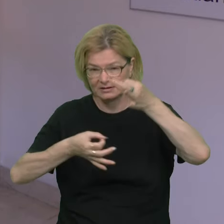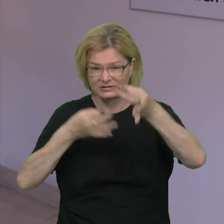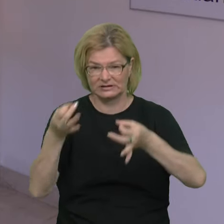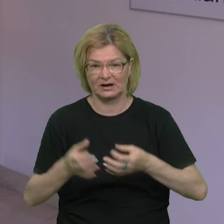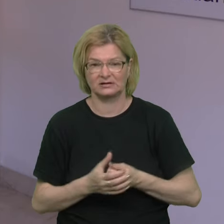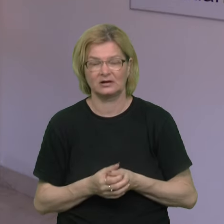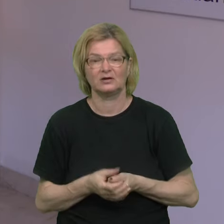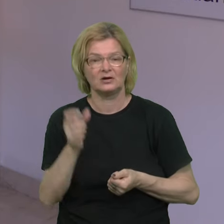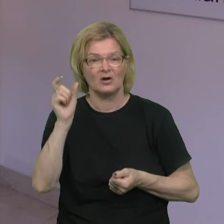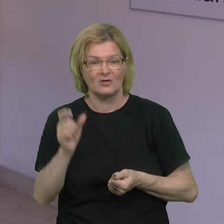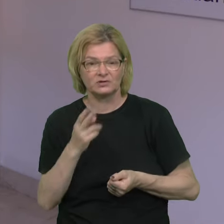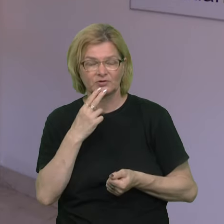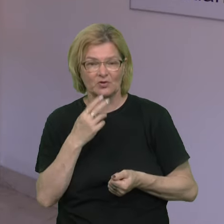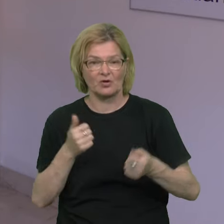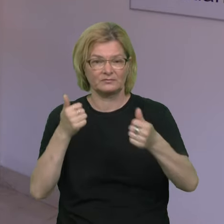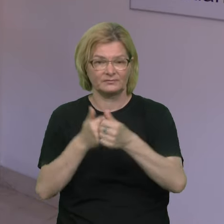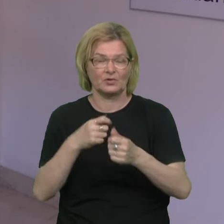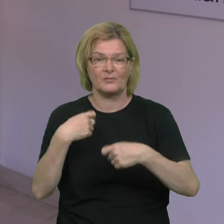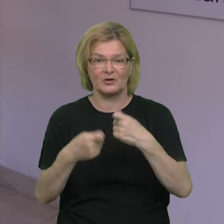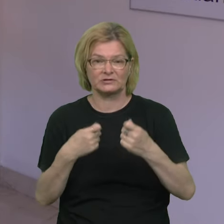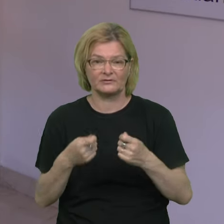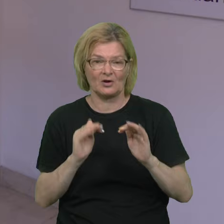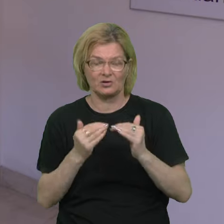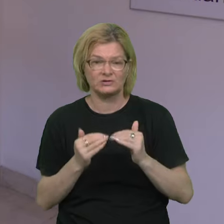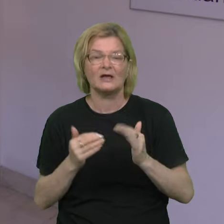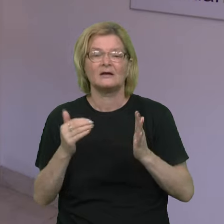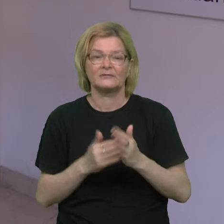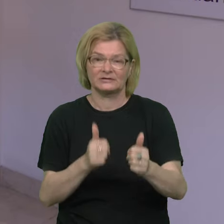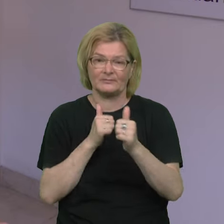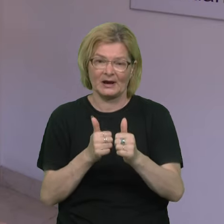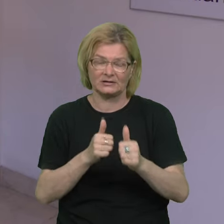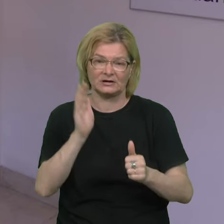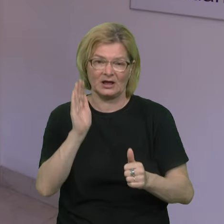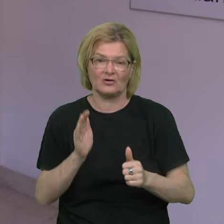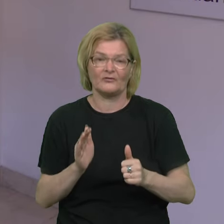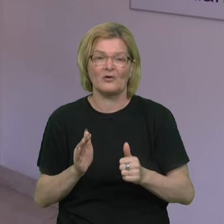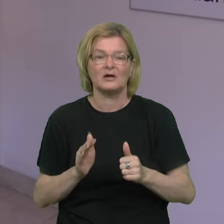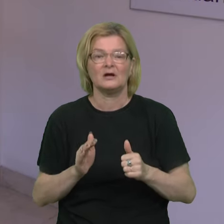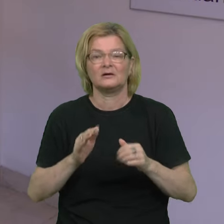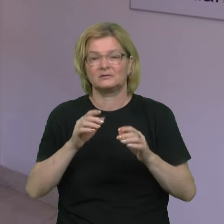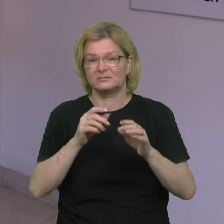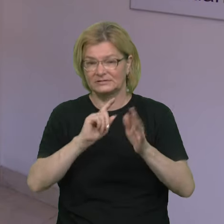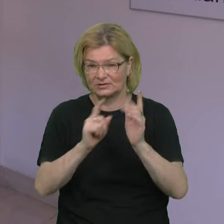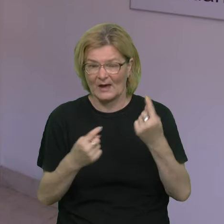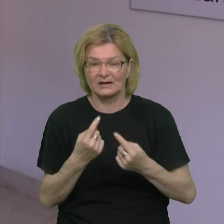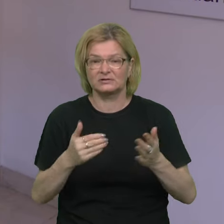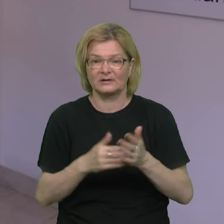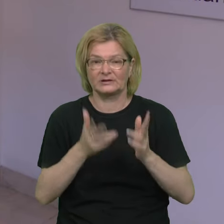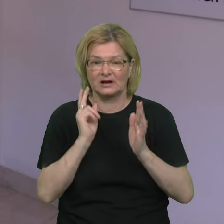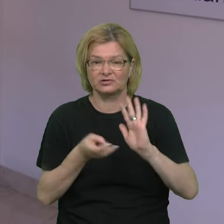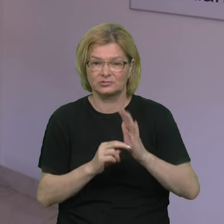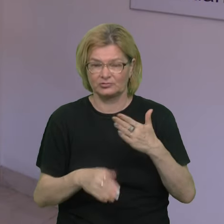dobro analizirati osobu s kojom stupate u poslovni odnos. Trebate pratiti njegov bonitet i